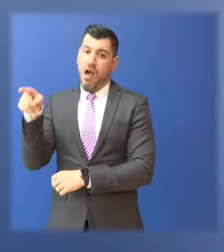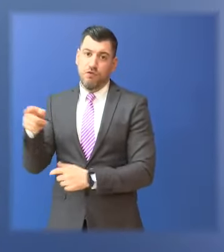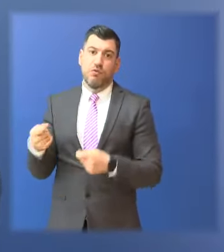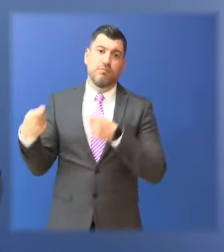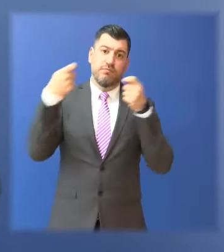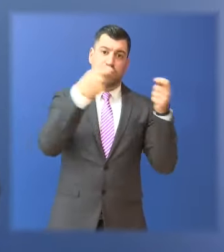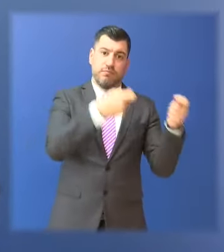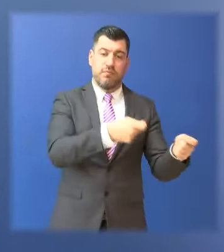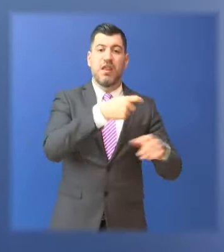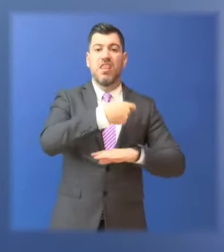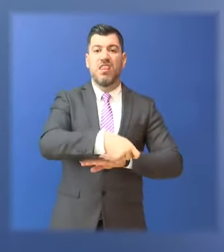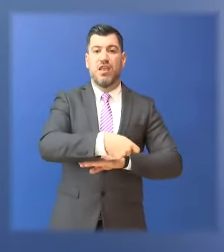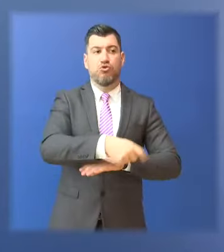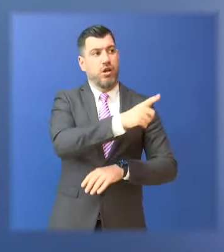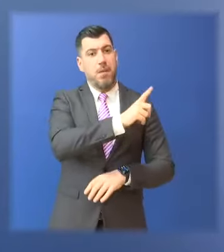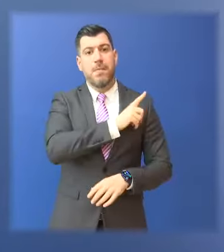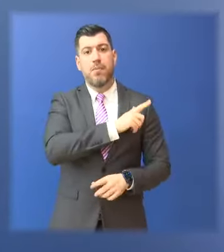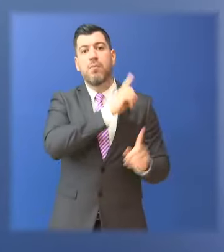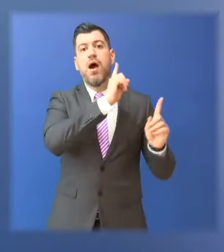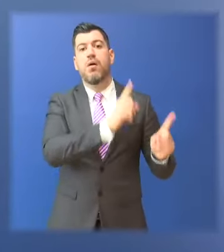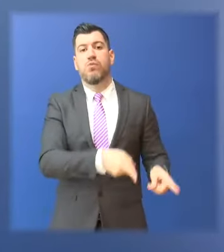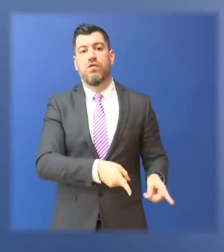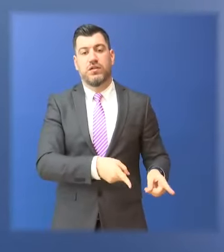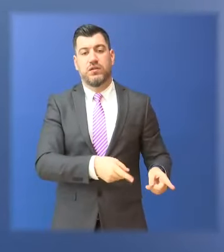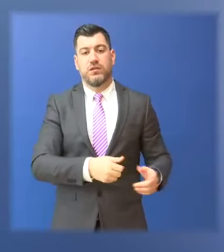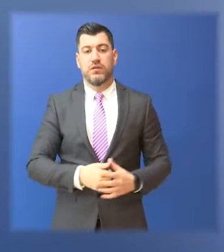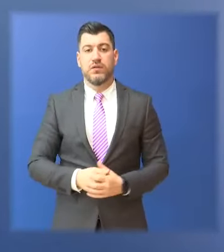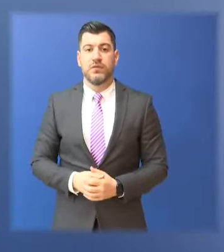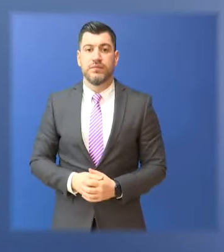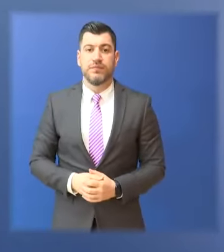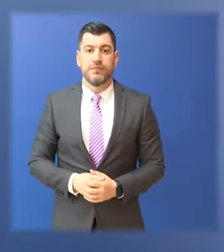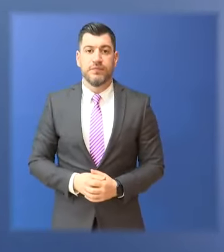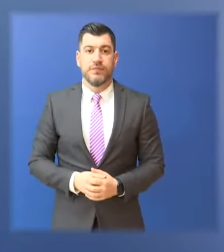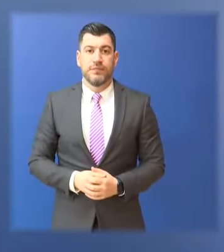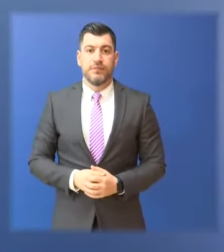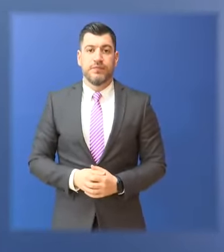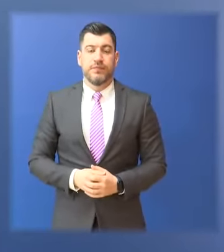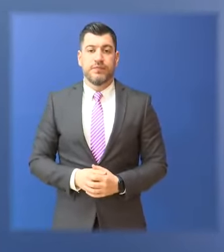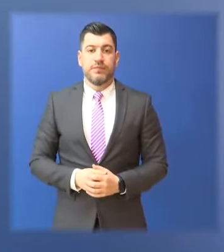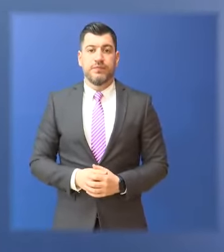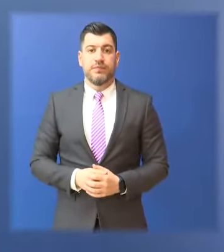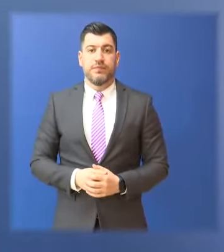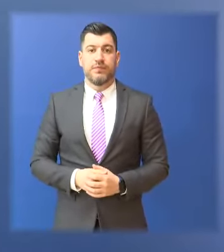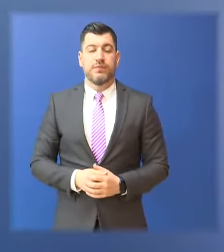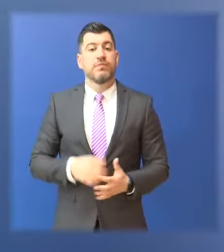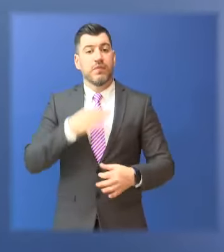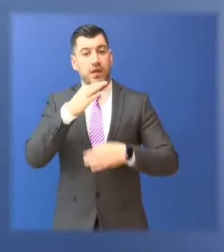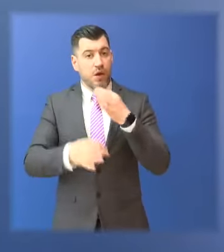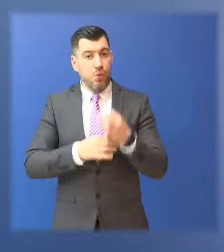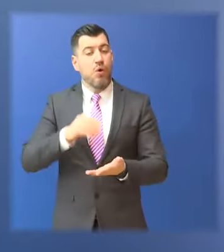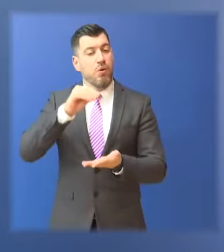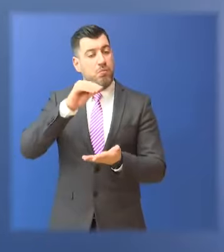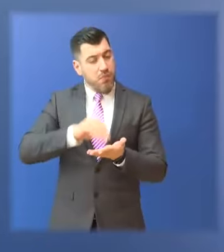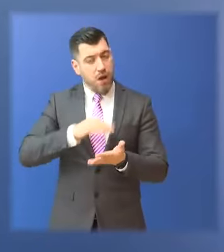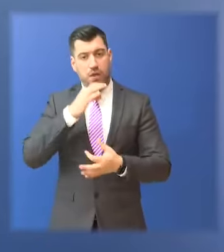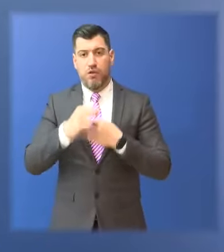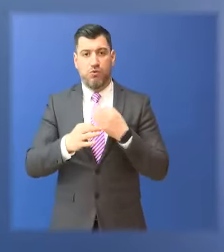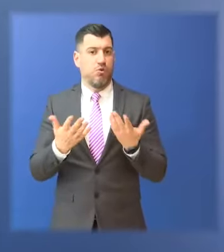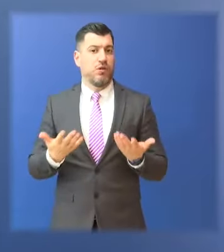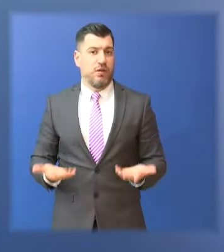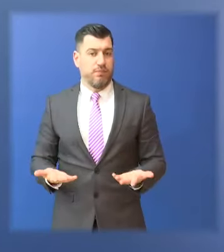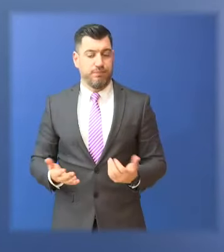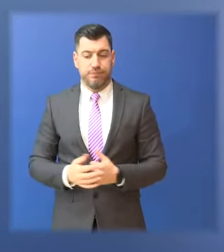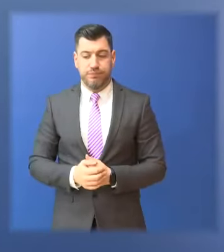αναμένουμε. Νομίζω σε αυτό το σημείο βρισκόμαστε. Εμείς επαναλαμβάνω αυτό που είπα την προηγούμενη φορά και από ένα